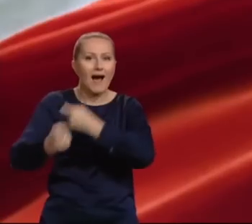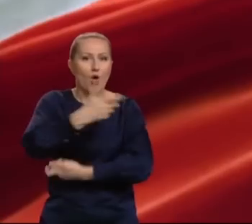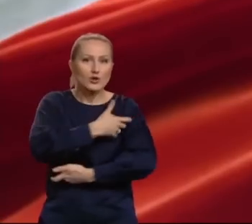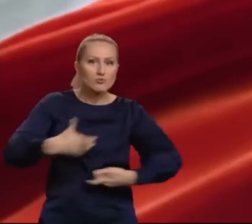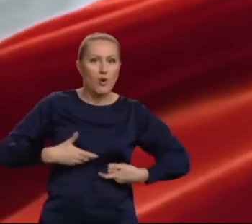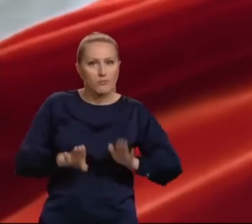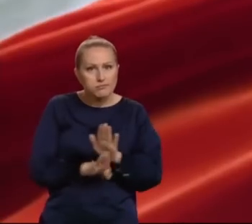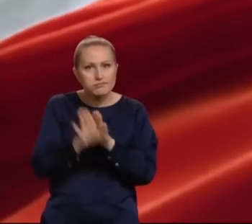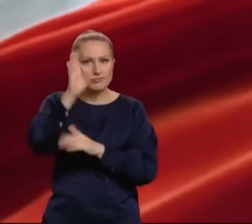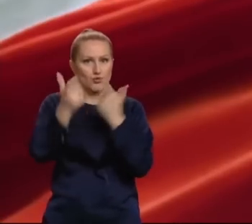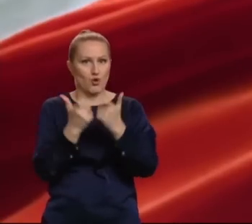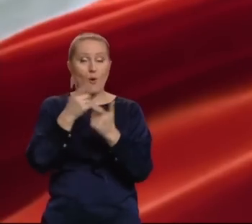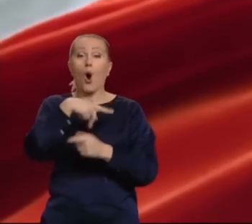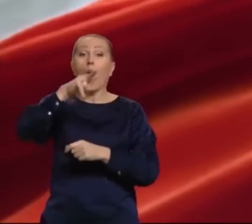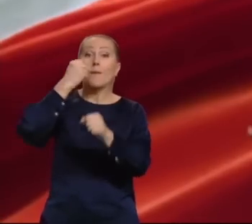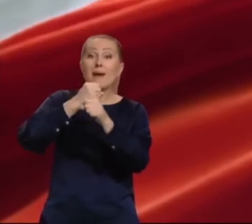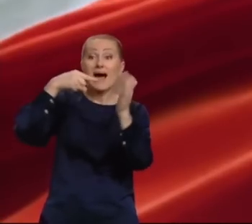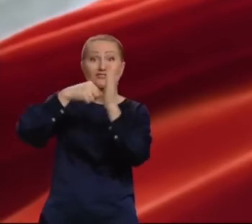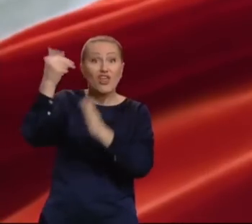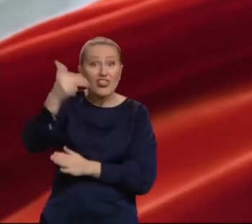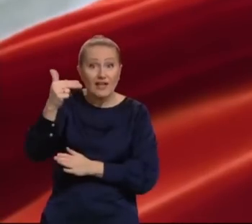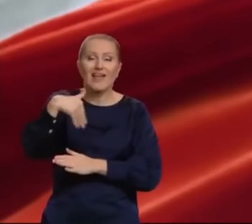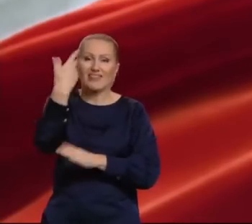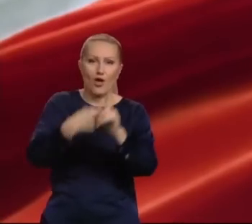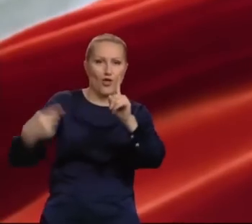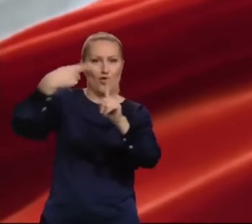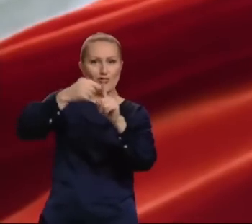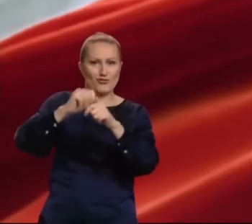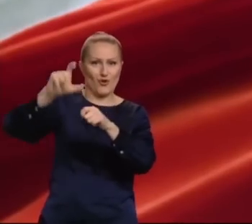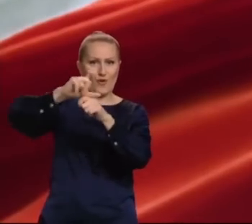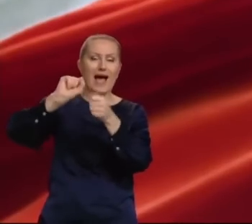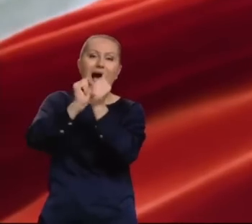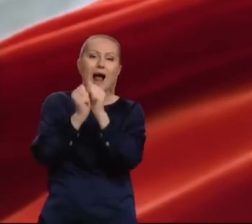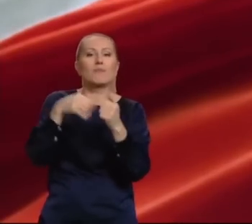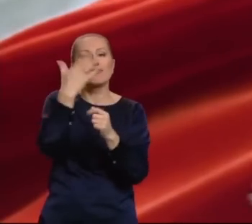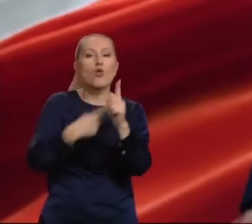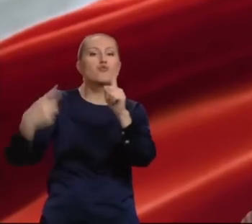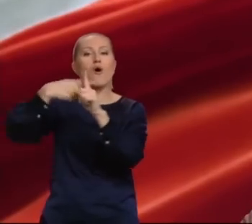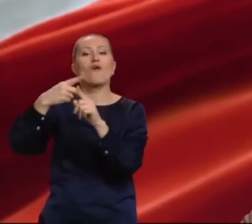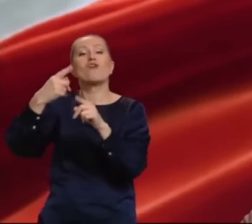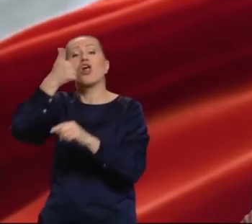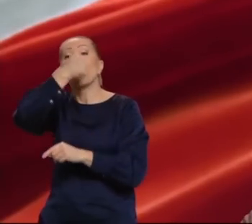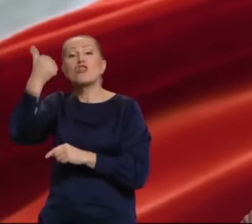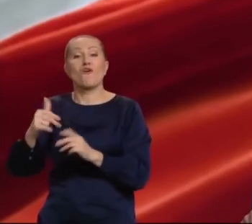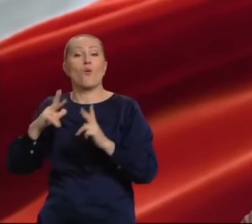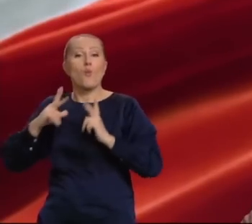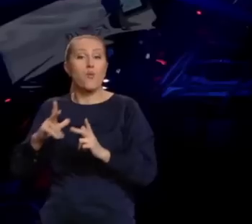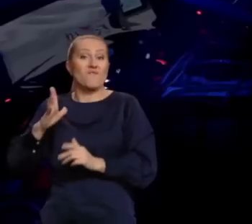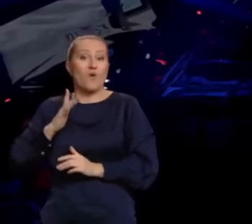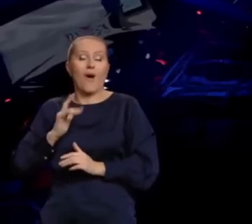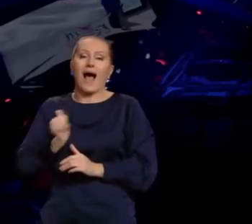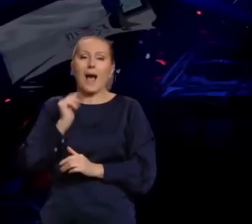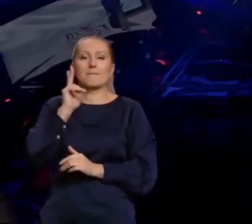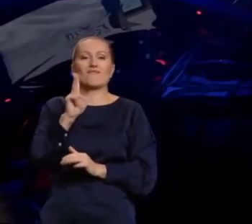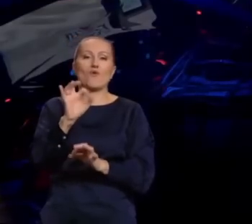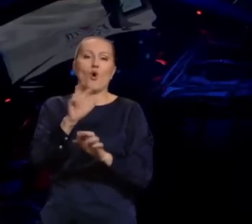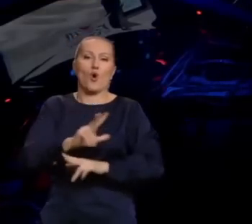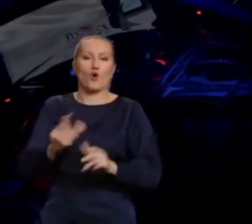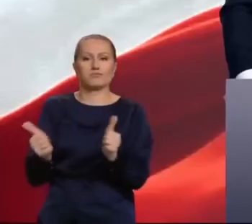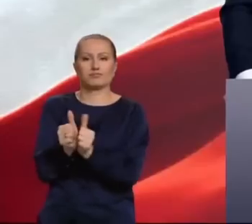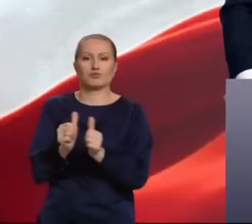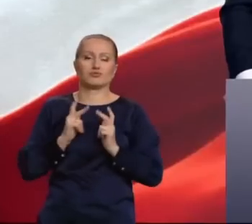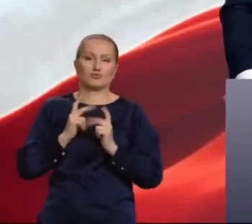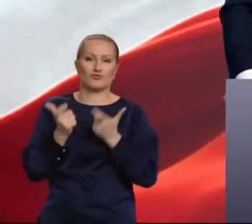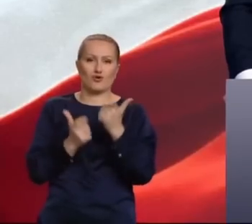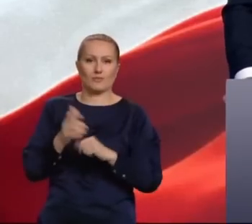tego dnia dostaną oczywiście odpowiedni dodatek albo ekstra dzień wolny, żeby mogli wypocząć. Nie wierzę, że zrobi te rzeczy, że powrót